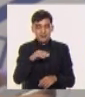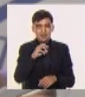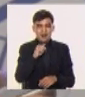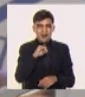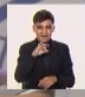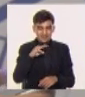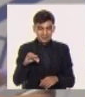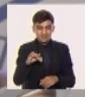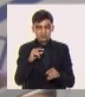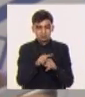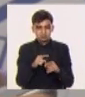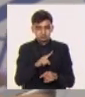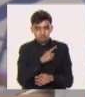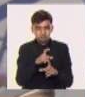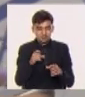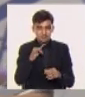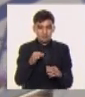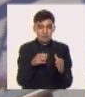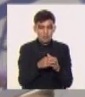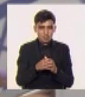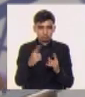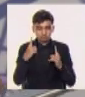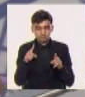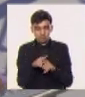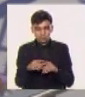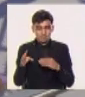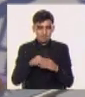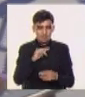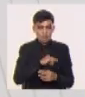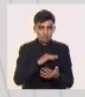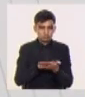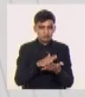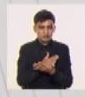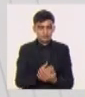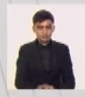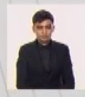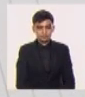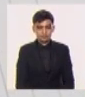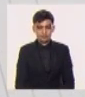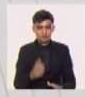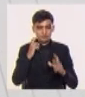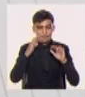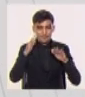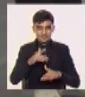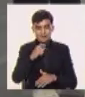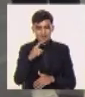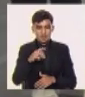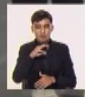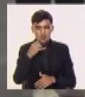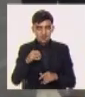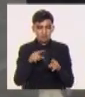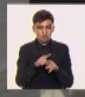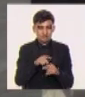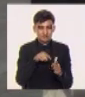саласының үздік мамандары, ірі компанияларда аға буынмен қатар қызмет етіп жүр. Университет еліміздегі мұнай-газ саласындағы 36